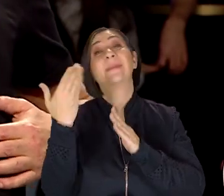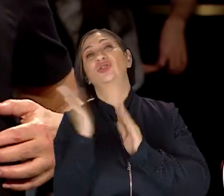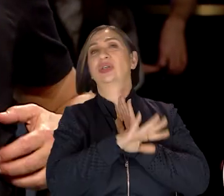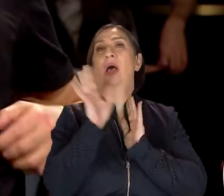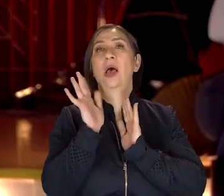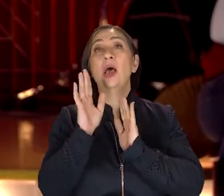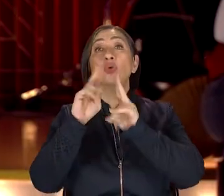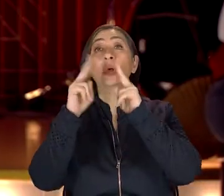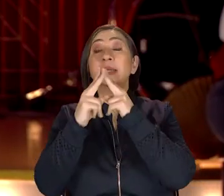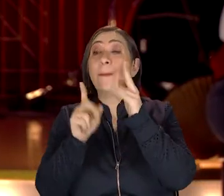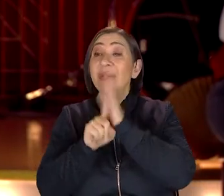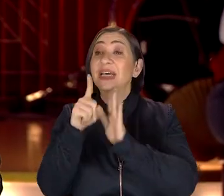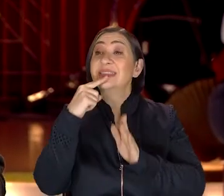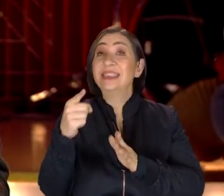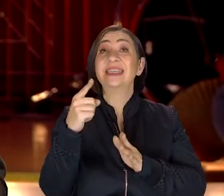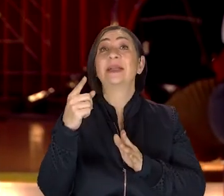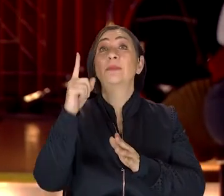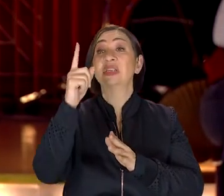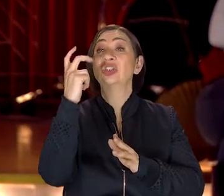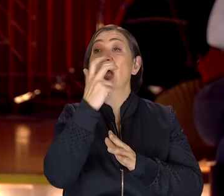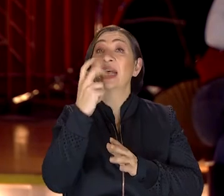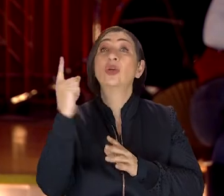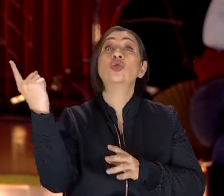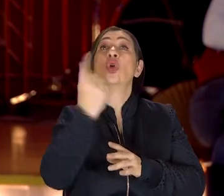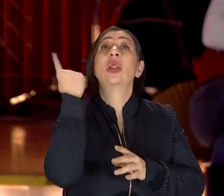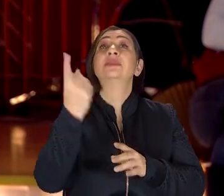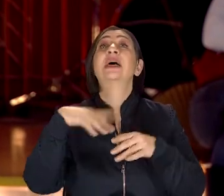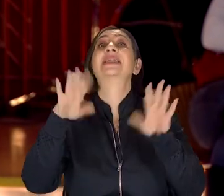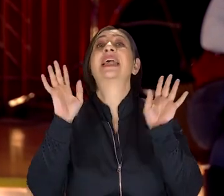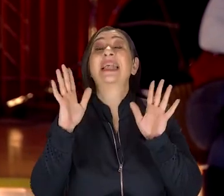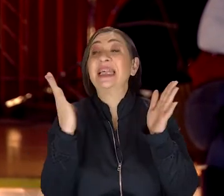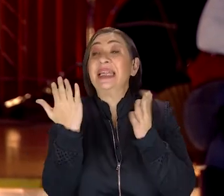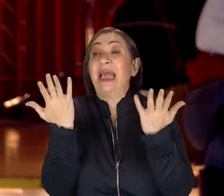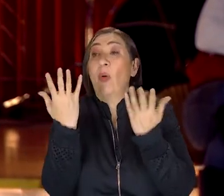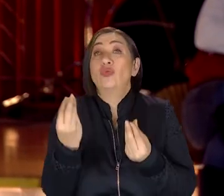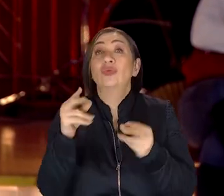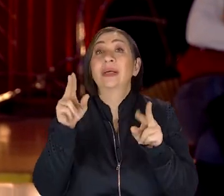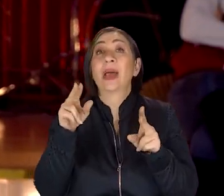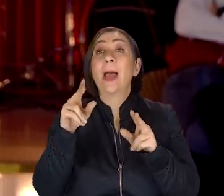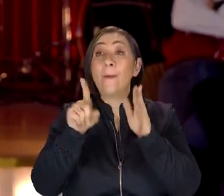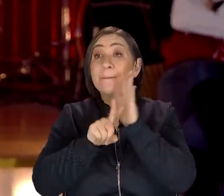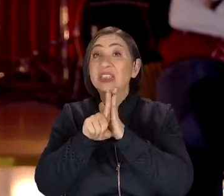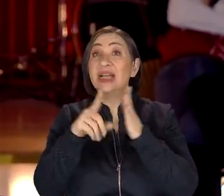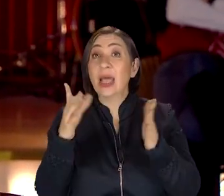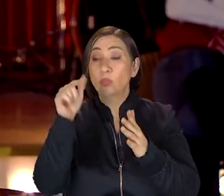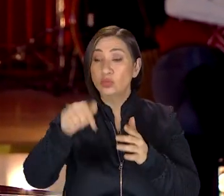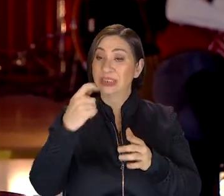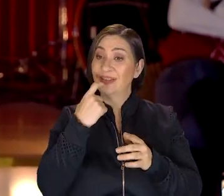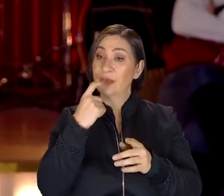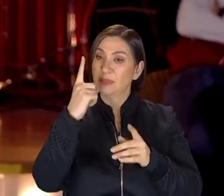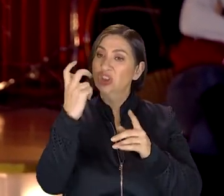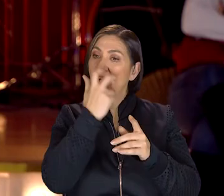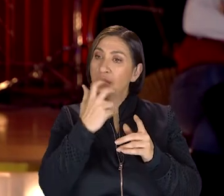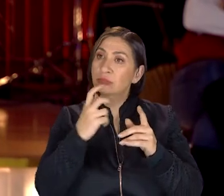Dünyada başarı dediğin şey bu bir şarkıyla dolaşmak değil. Ne olduğu belli olmayan bir şekilde. Başarı bu sene de bir